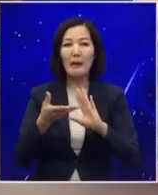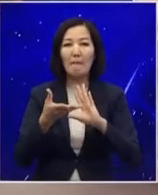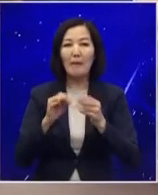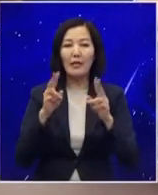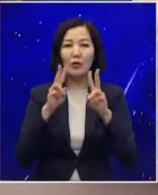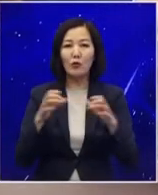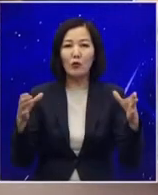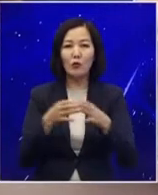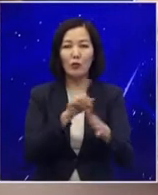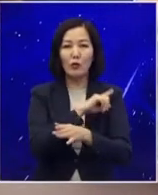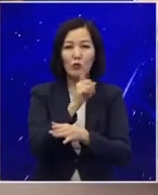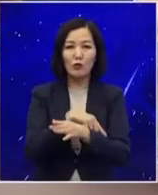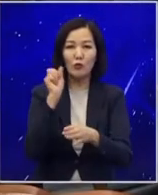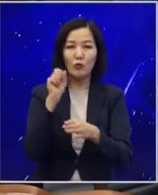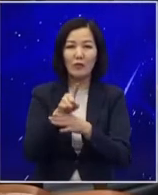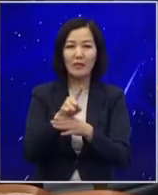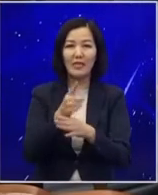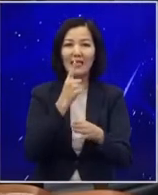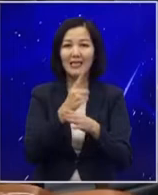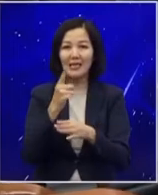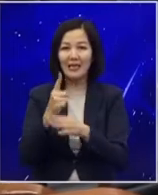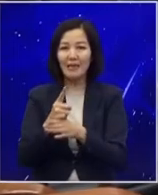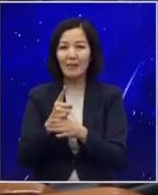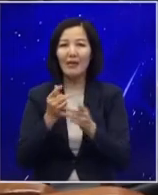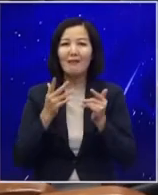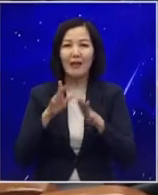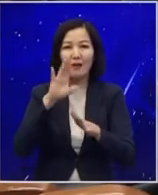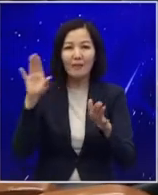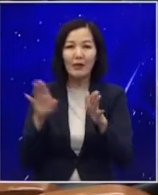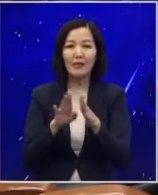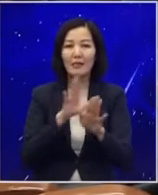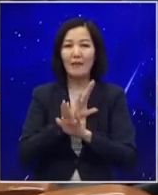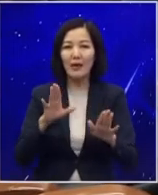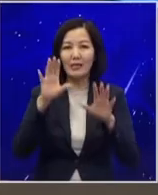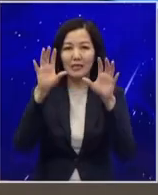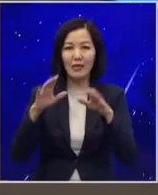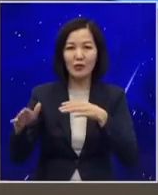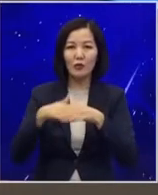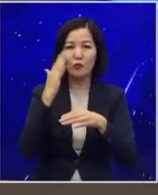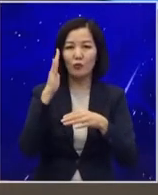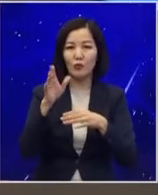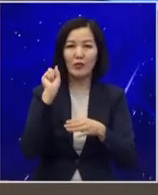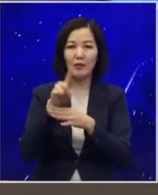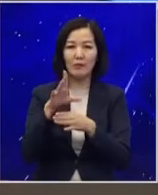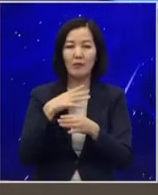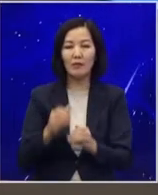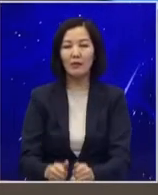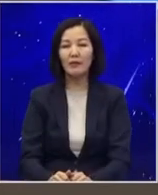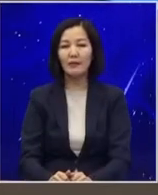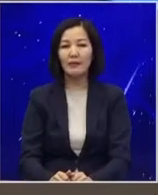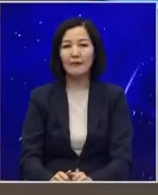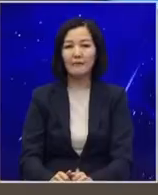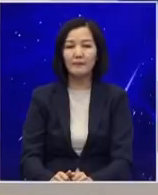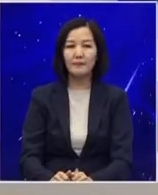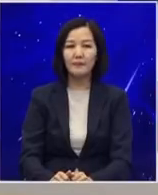топтарының жұмысын күшейтуді тапсырды. Тыйым талап шарттарды сақтамағандарға заңды шара қолдануға нұсқау берді.